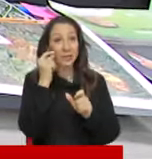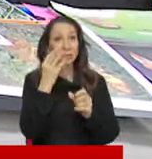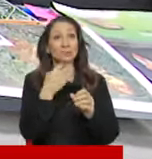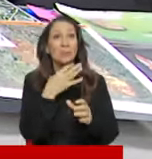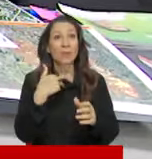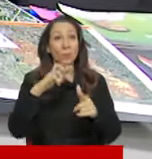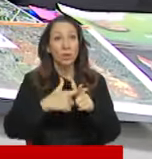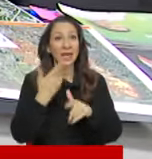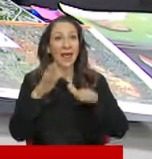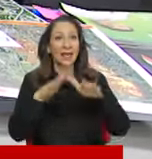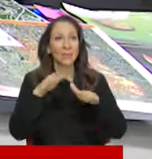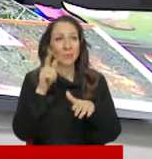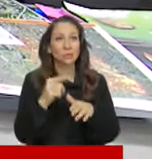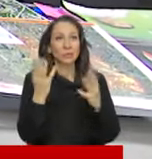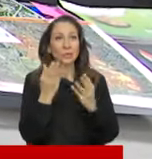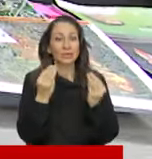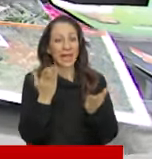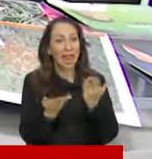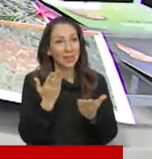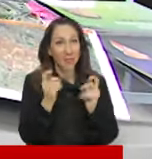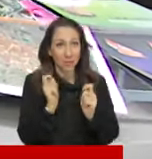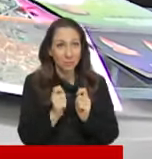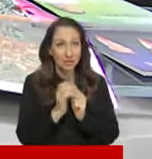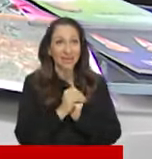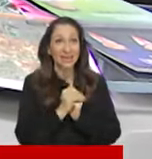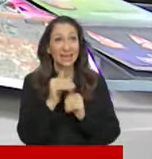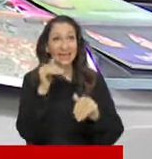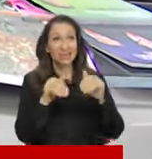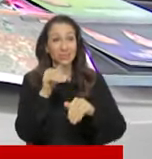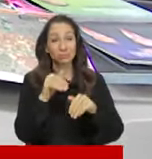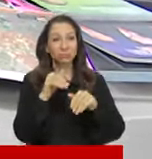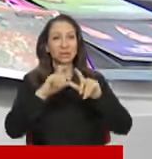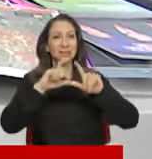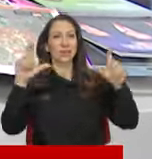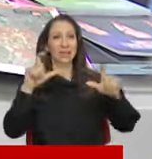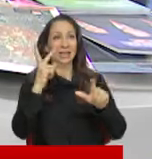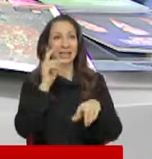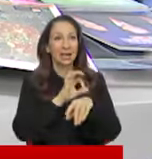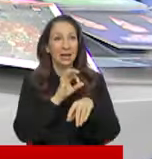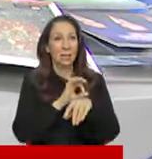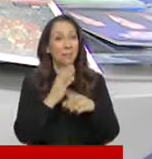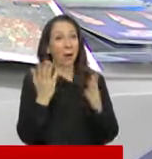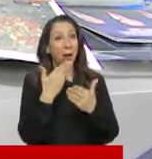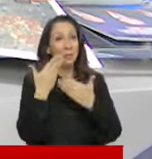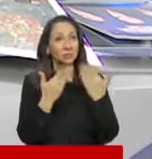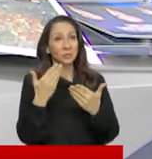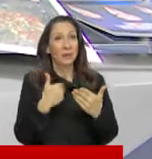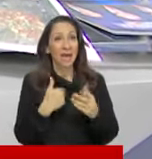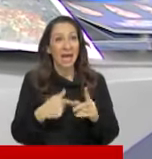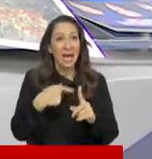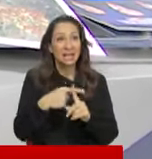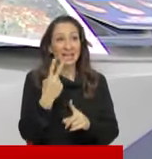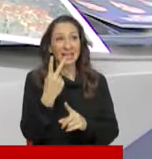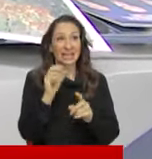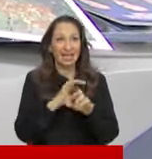ediyorum bizim projemizin reklamını yapmış çok güzel bir değerlendirme yapmış seçim sloganımız Burada iki dakikada bayağı anlatmış yani bana ilave 2